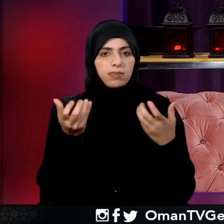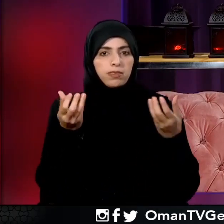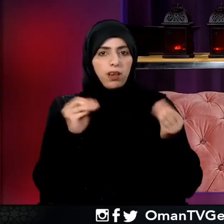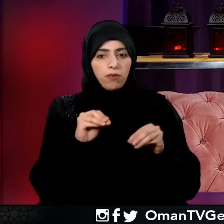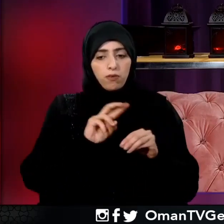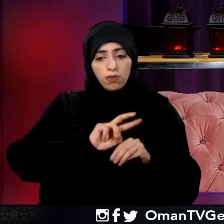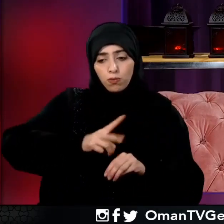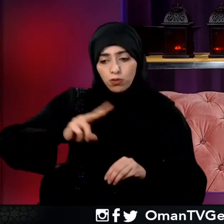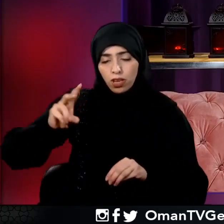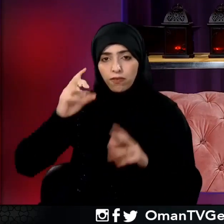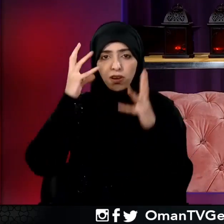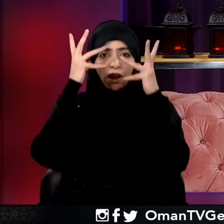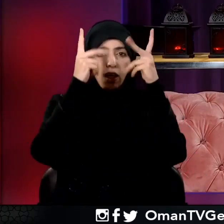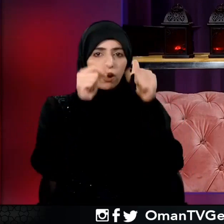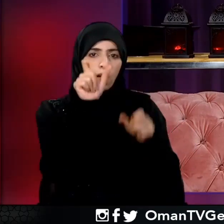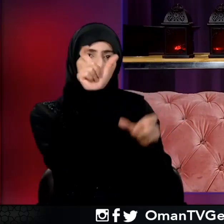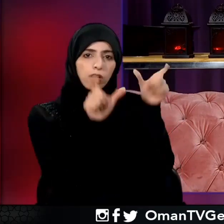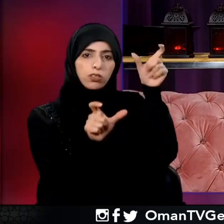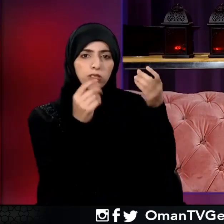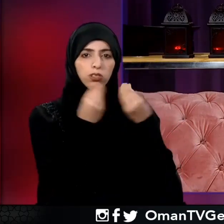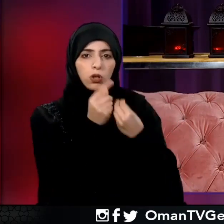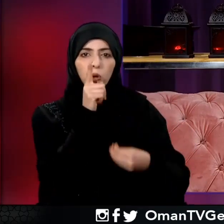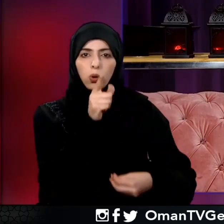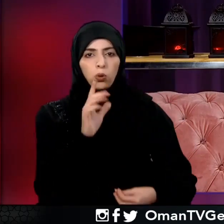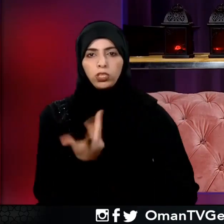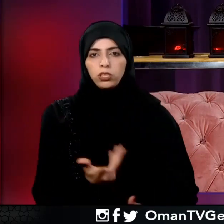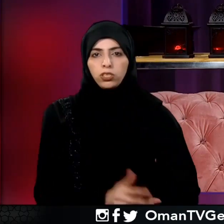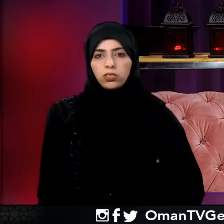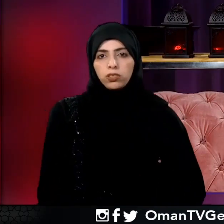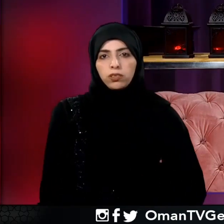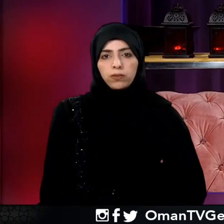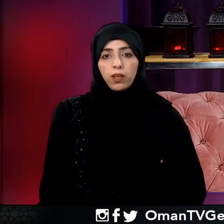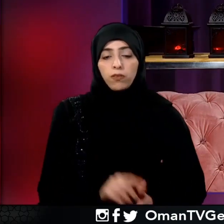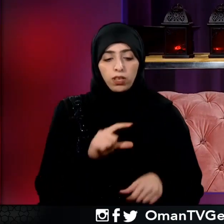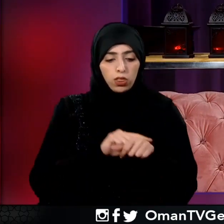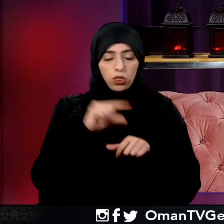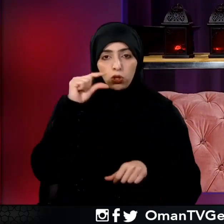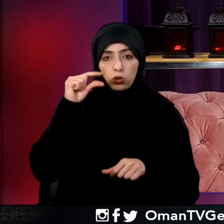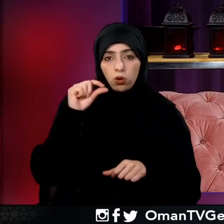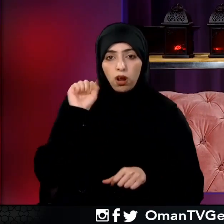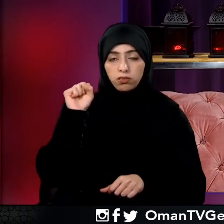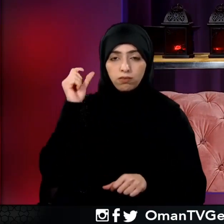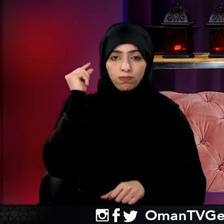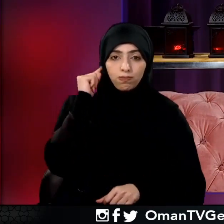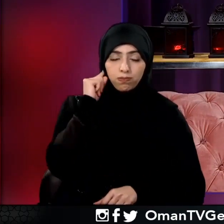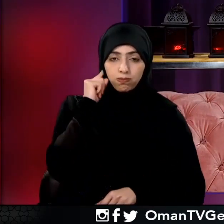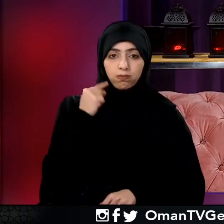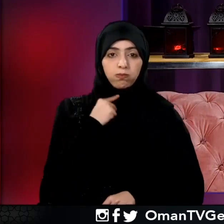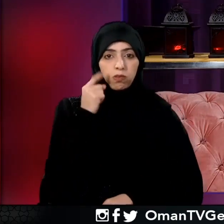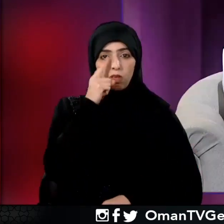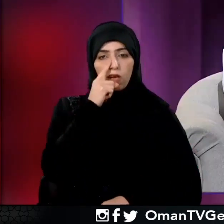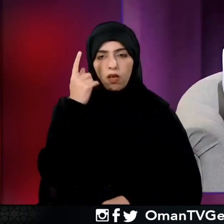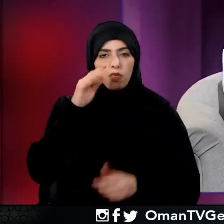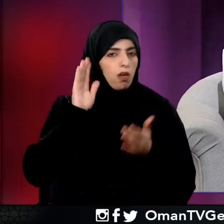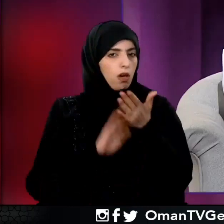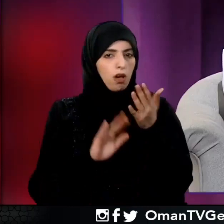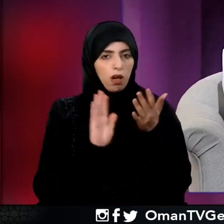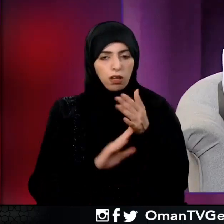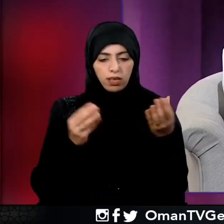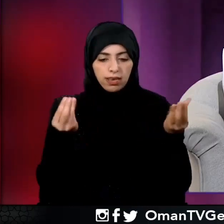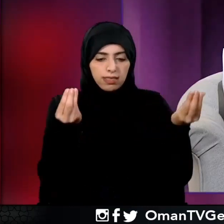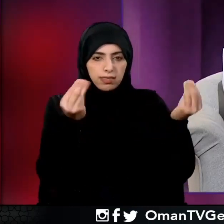هناك بعض الإحصائيات دكتور التي تقول أنه أطباء الأذن والأنف والحنجرة هم أكثر الأطباء